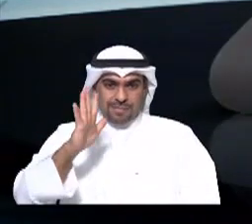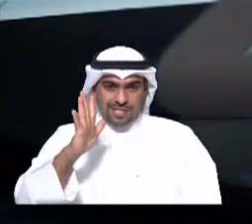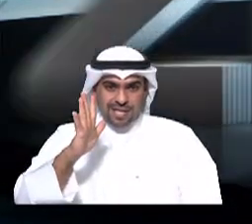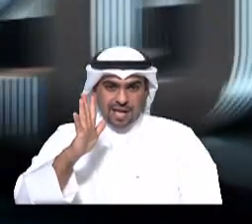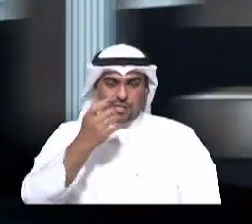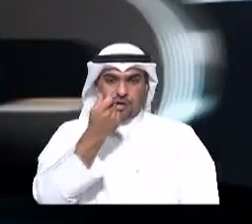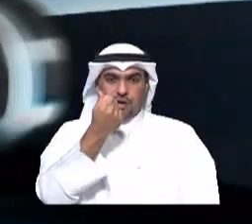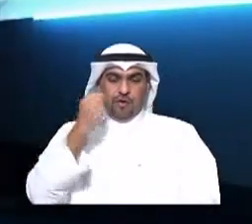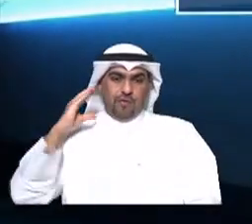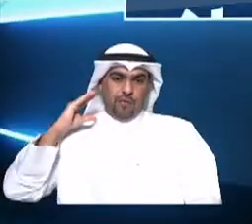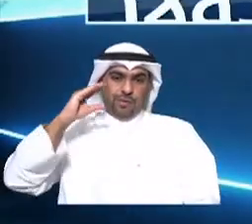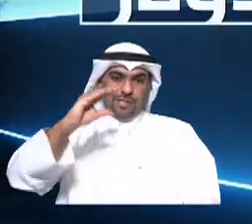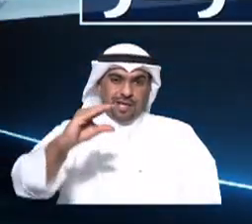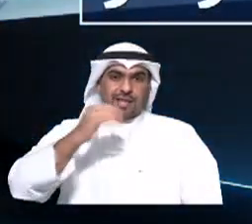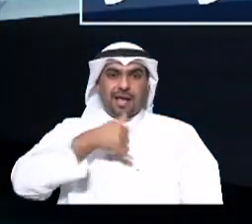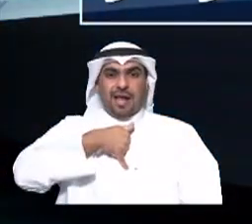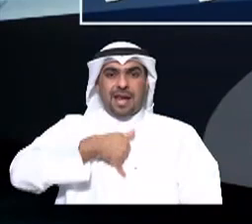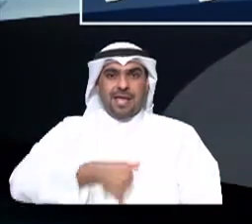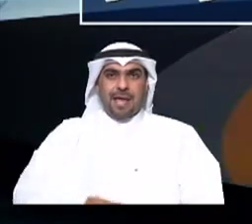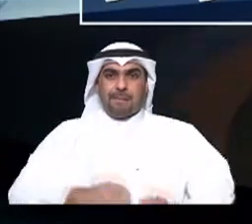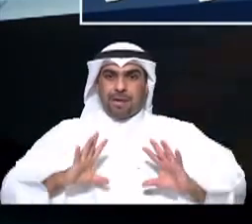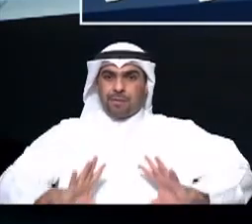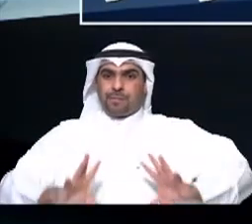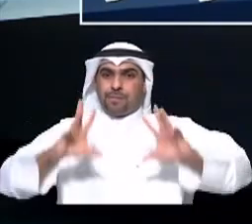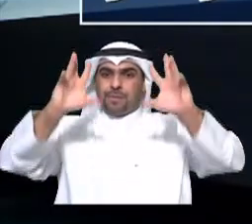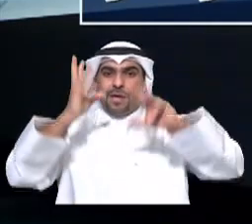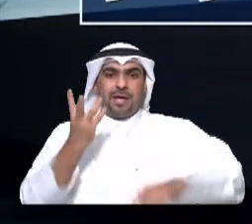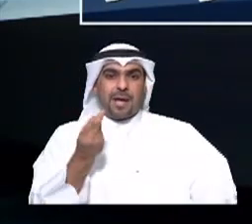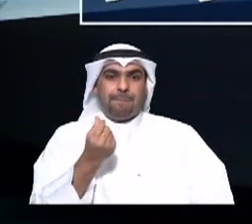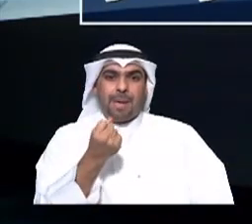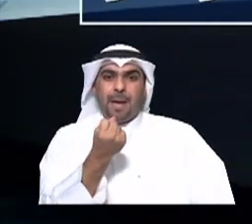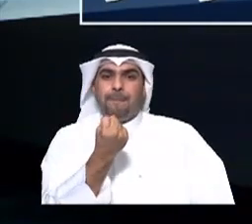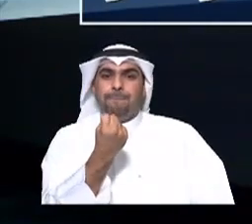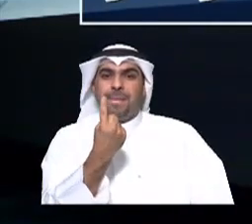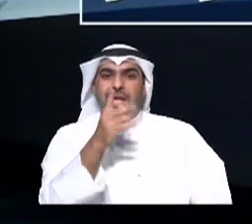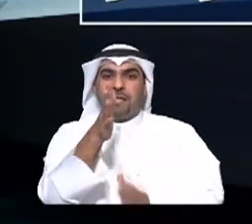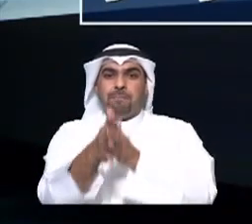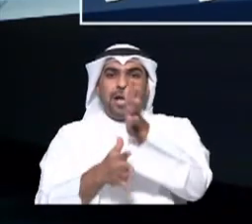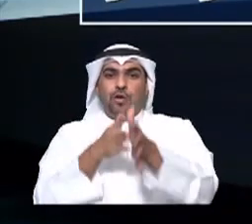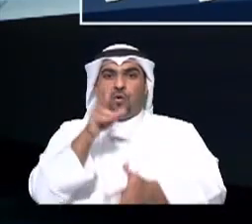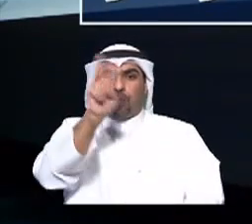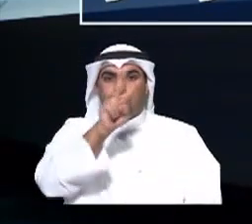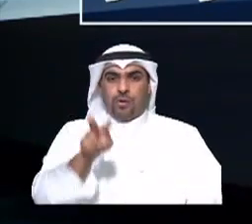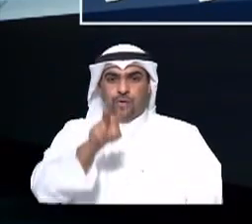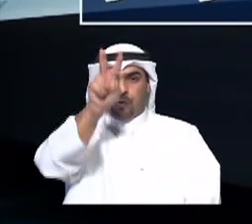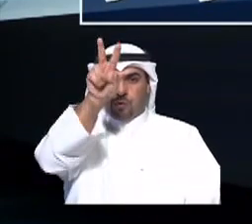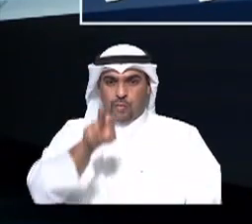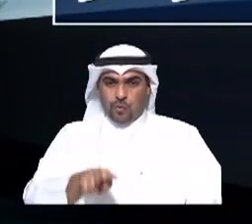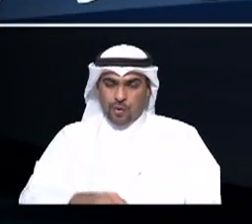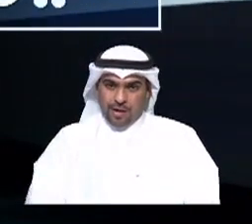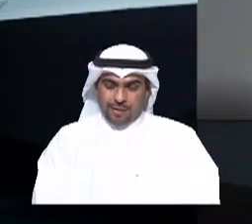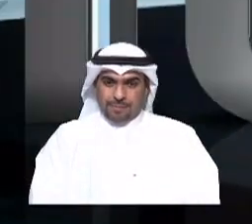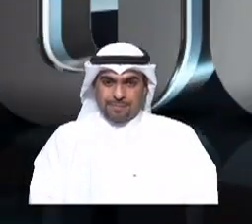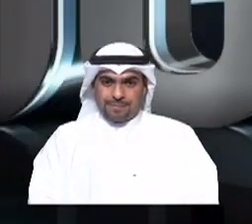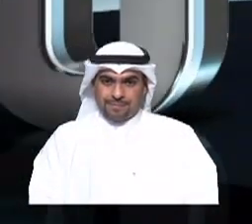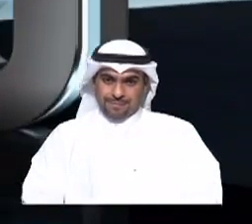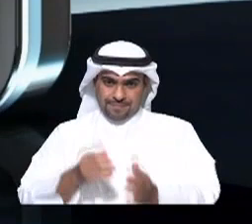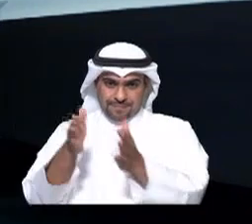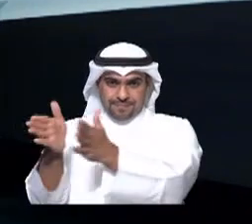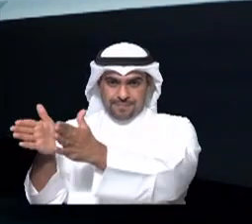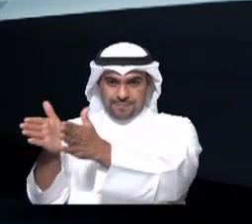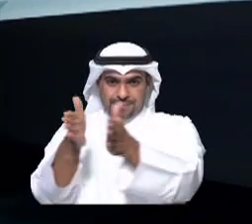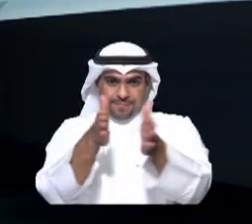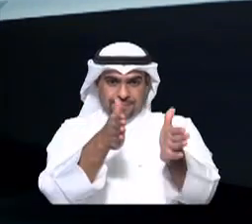تبرعها بمبلغ 100 مليون دولار لتخفيف المعاناة الإنسانية للشعب اليمني. وفي ظل تفشي